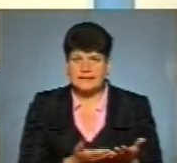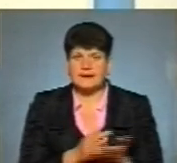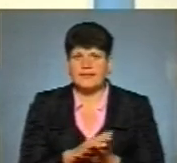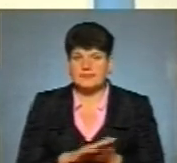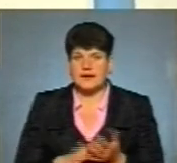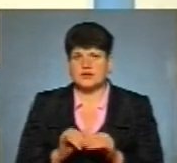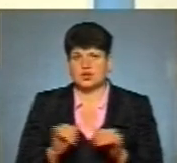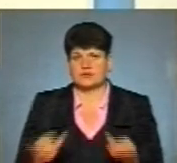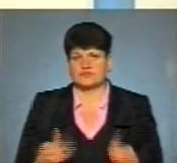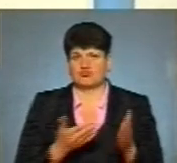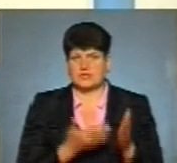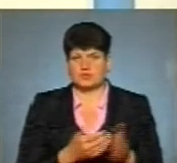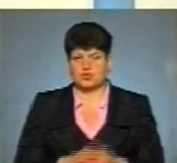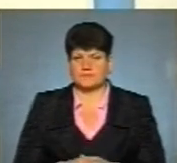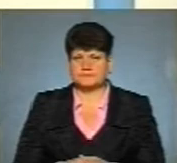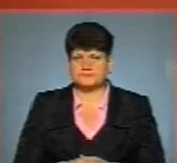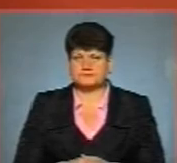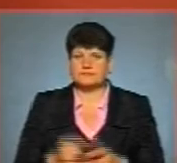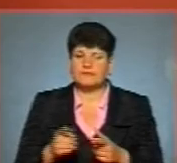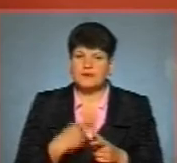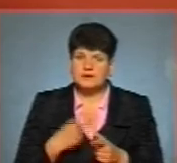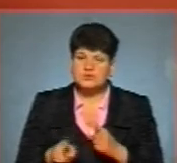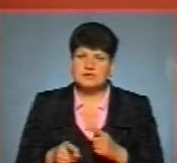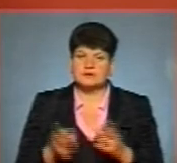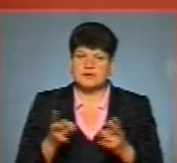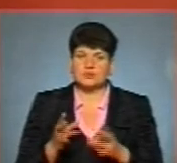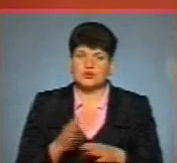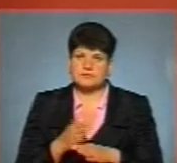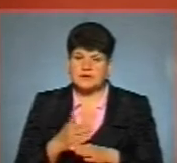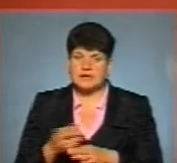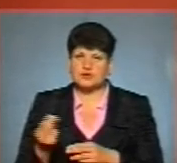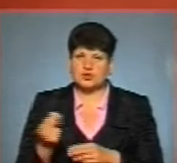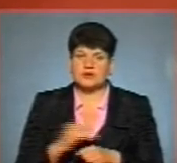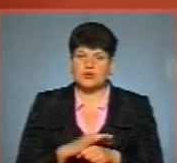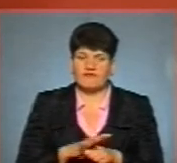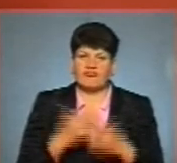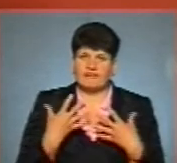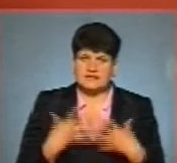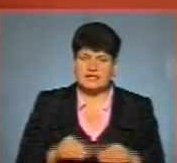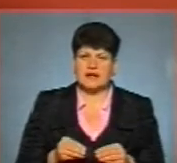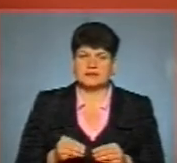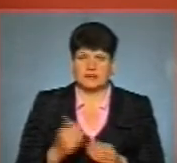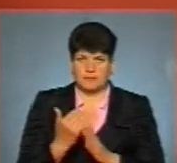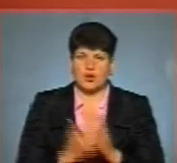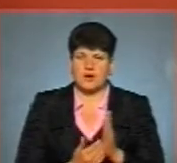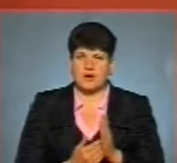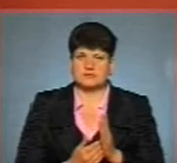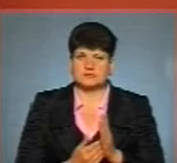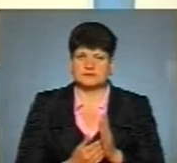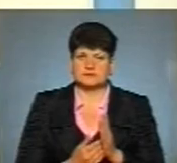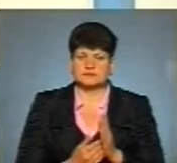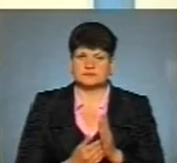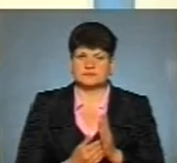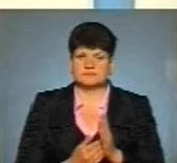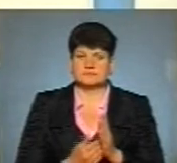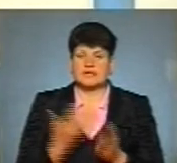далі розвитку їхнього. Чи довелося, перерозподіляючи кошти на коронавірус, втратити на якихось програмах фінансування?